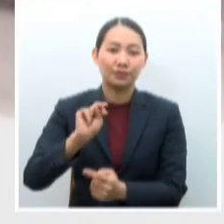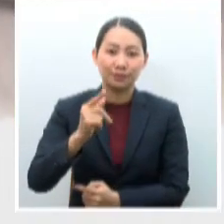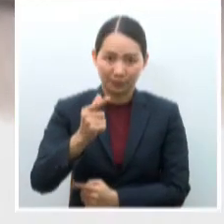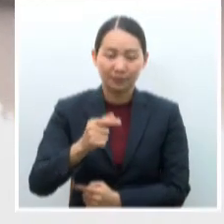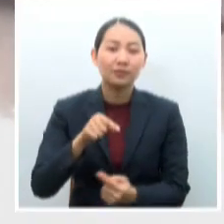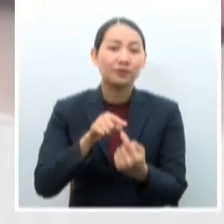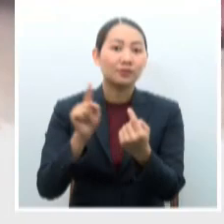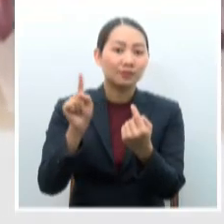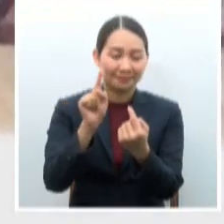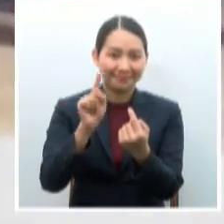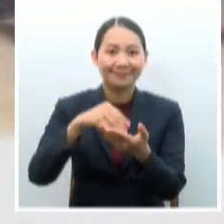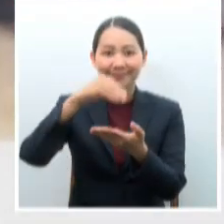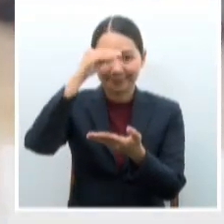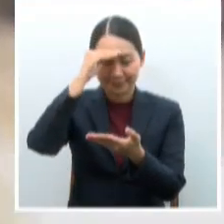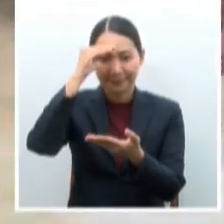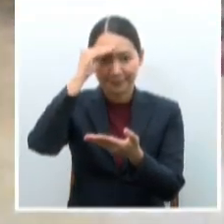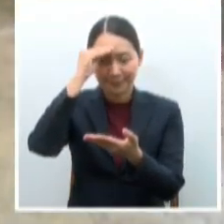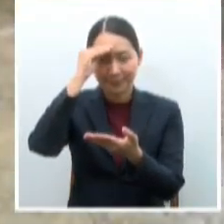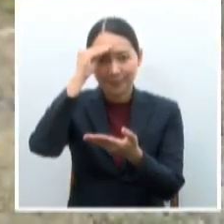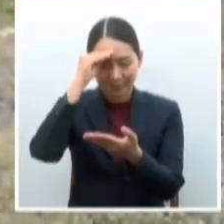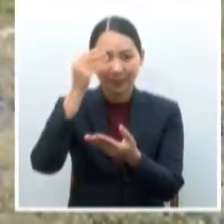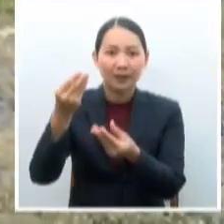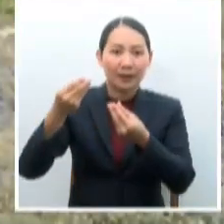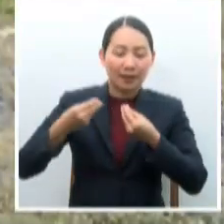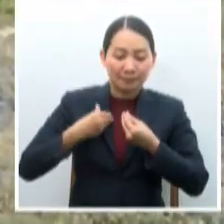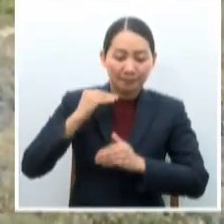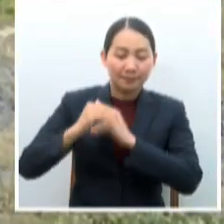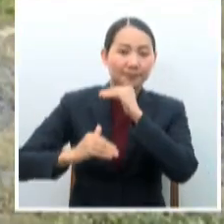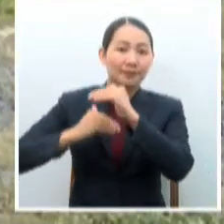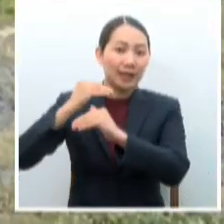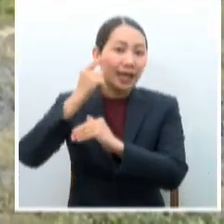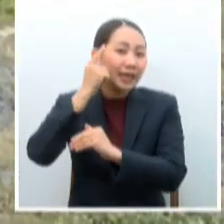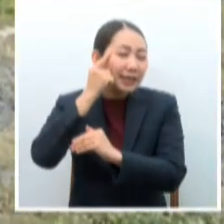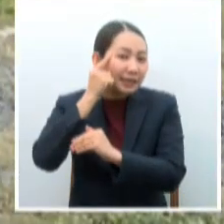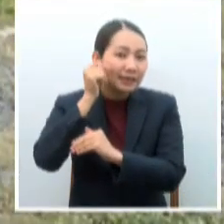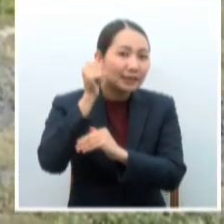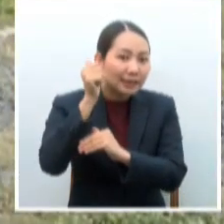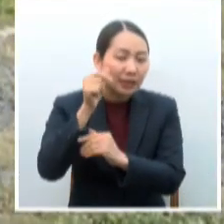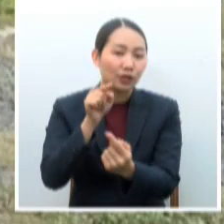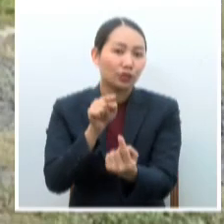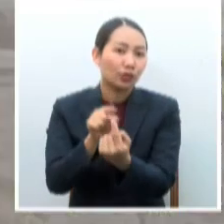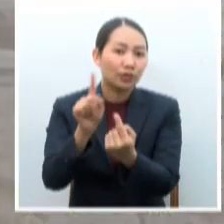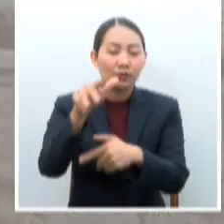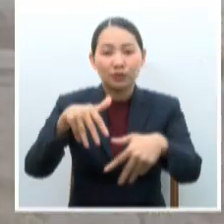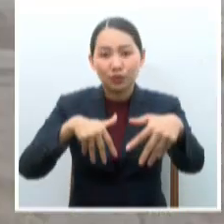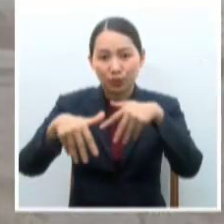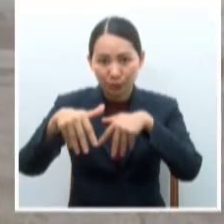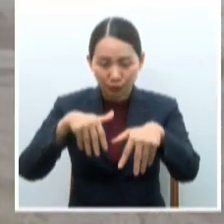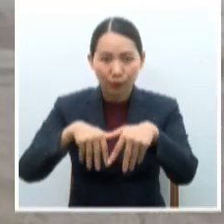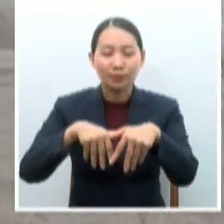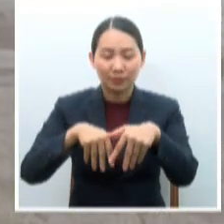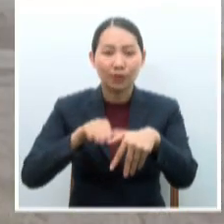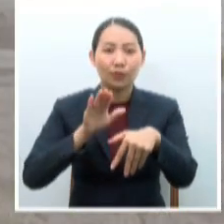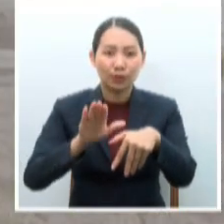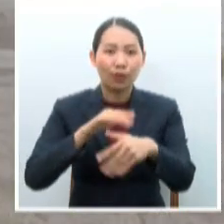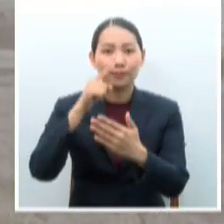ค์ได้รับการปลูกฝังการมีทัศนคติที่ถูกต้องต่อบ้านเมืองมีเจตคติที่ดีต่อบ้านเมืองและประเทศ